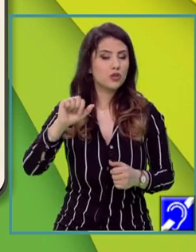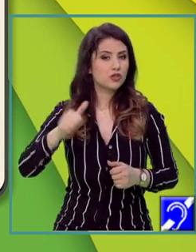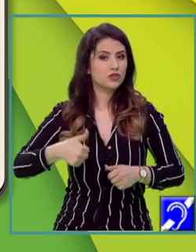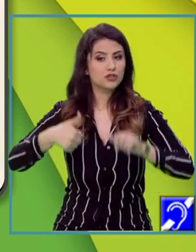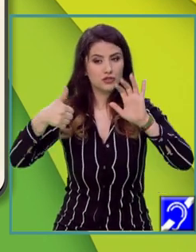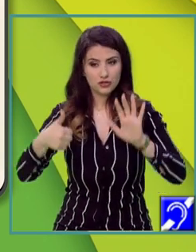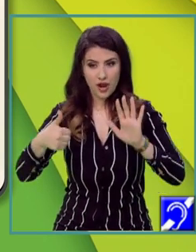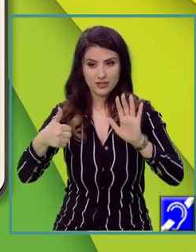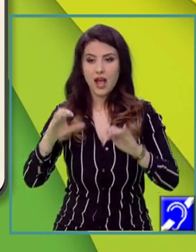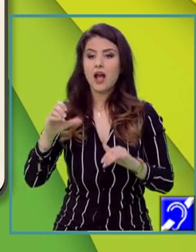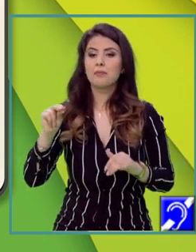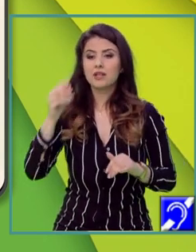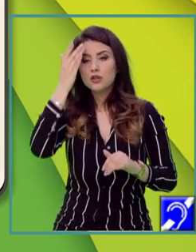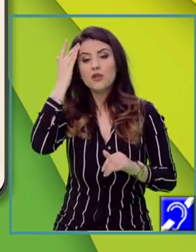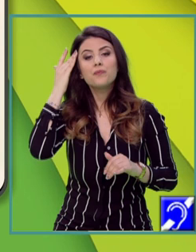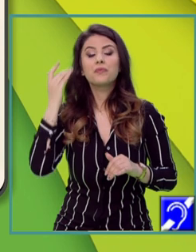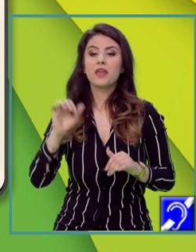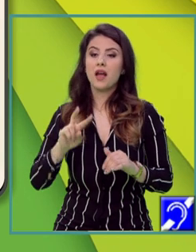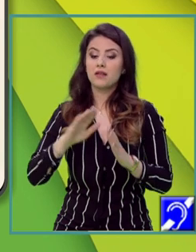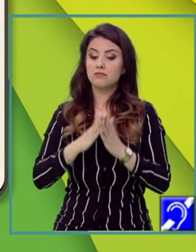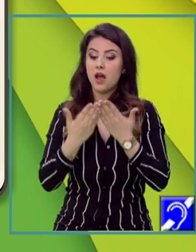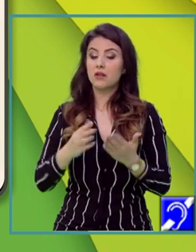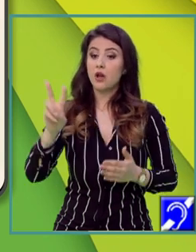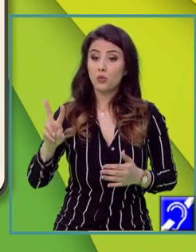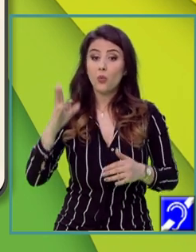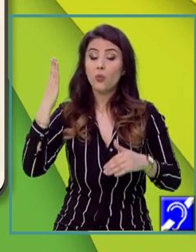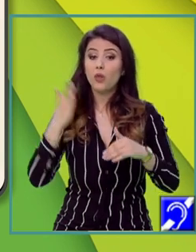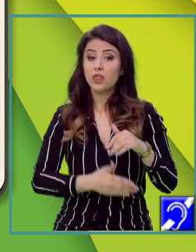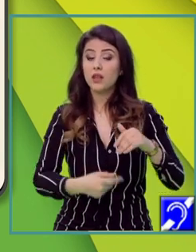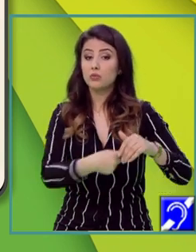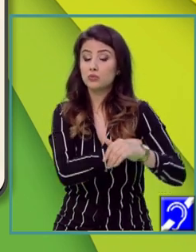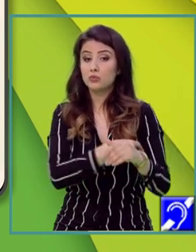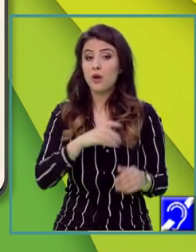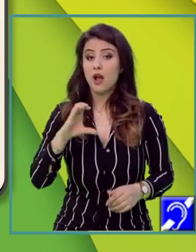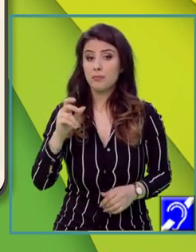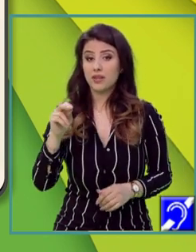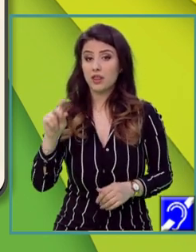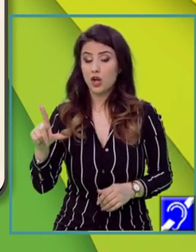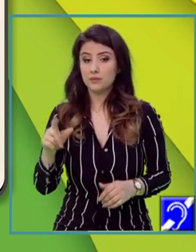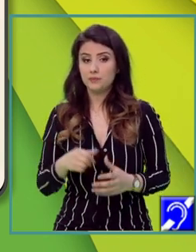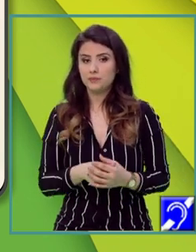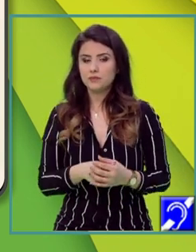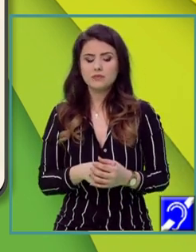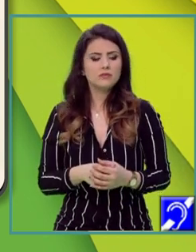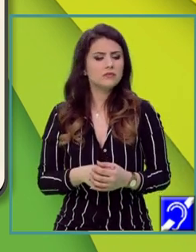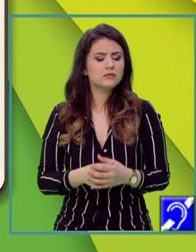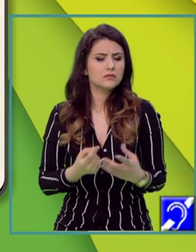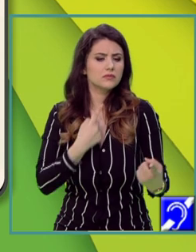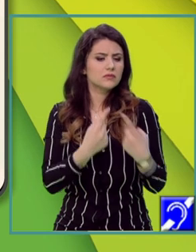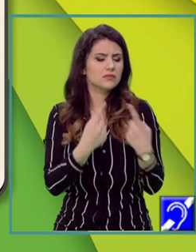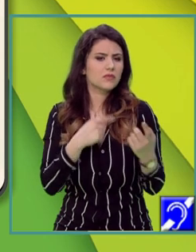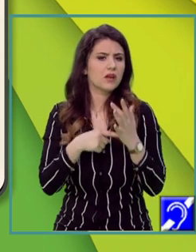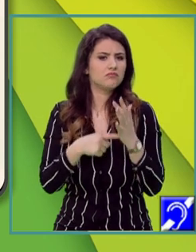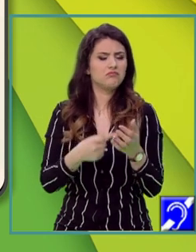iar în cartea a doua ultimul capitol discuția de la popotă reprezintă un fac banel care